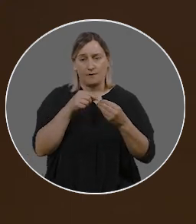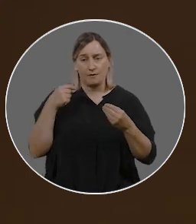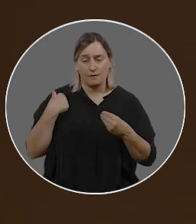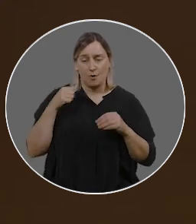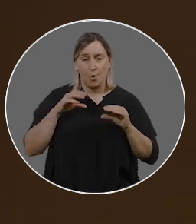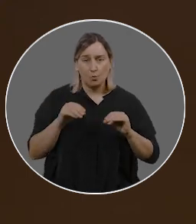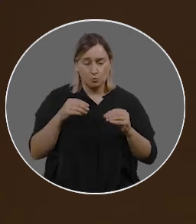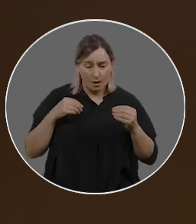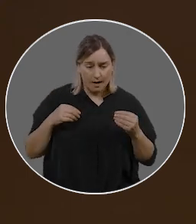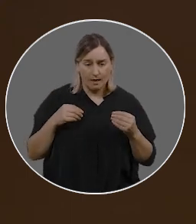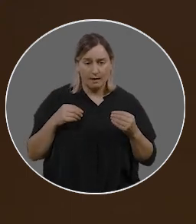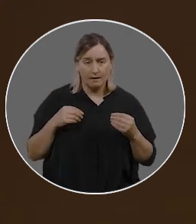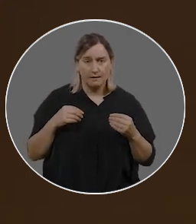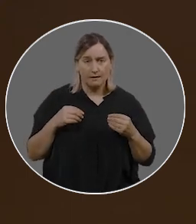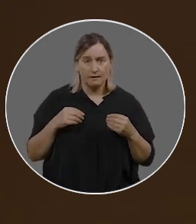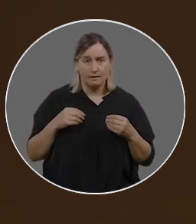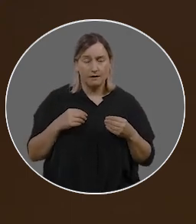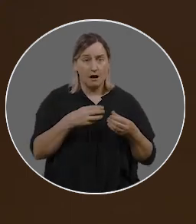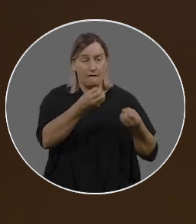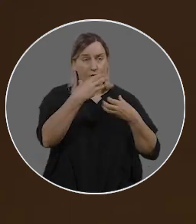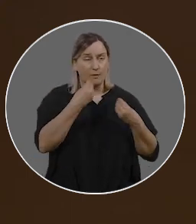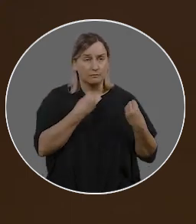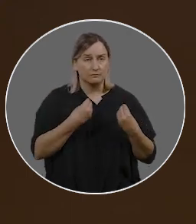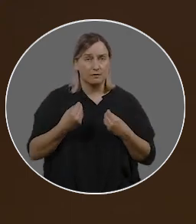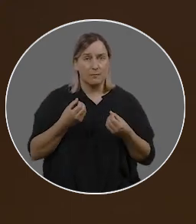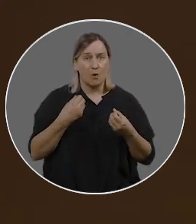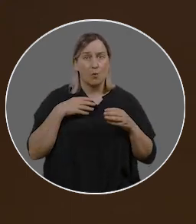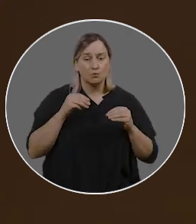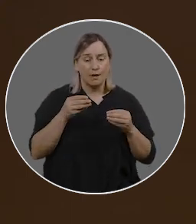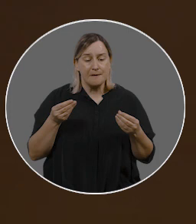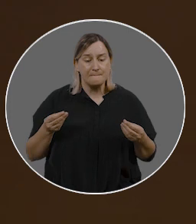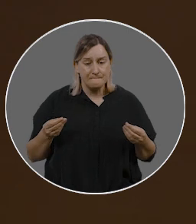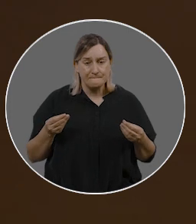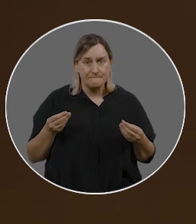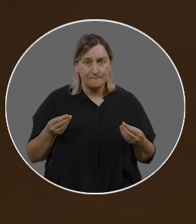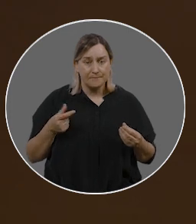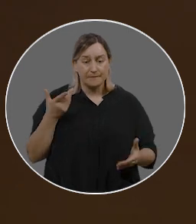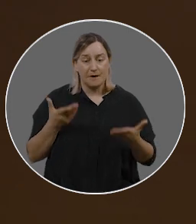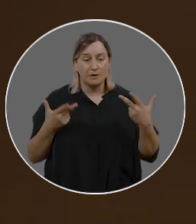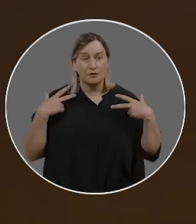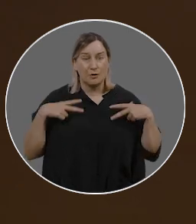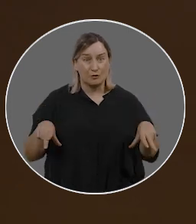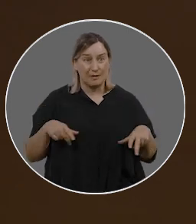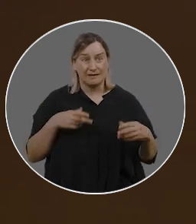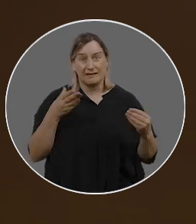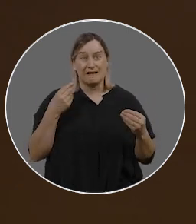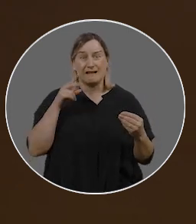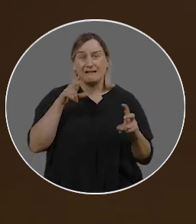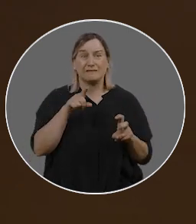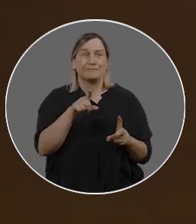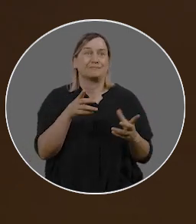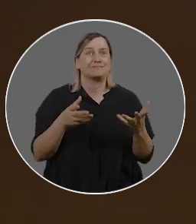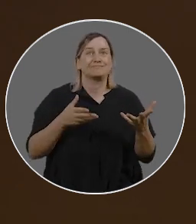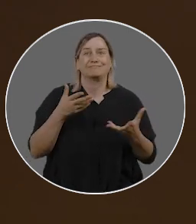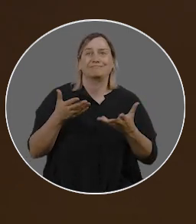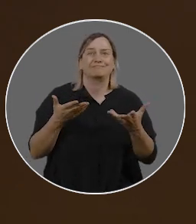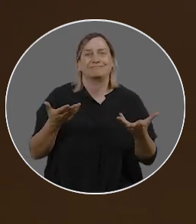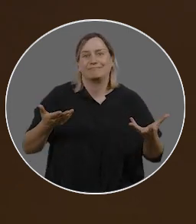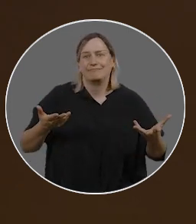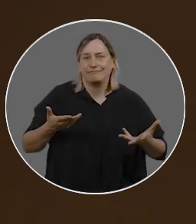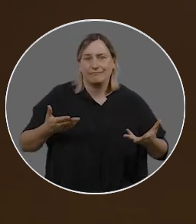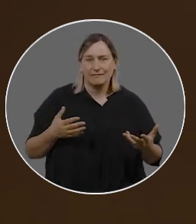l'usuari t'aporta molta, molta informació, que realment l'avaluació automàtica és